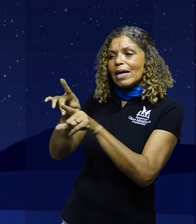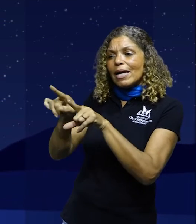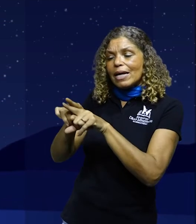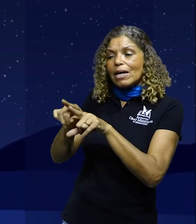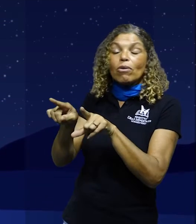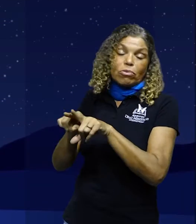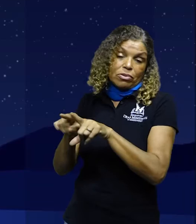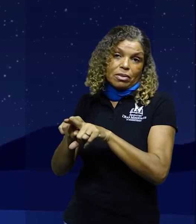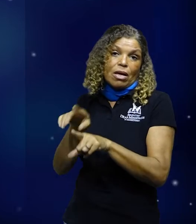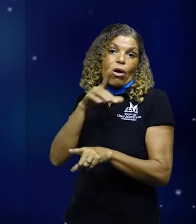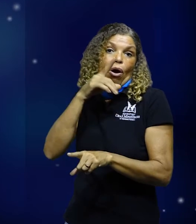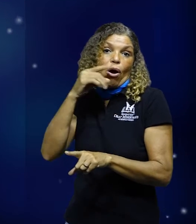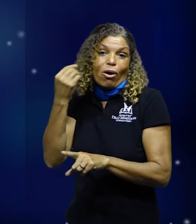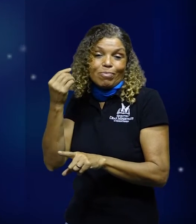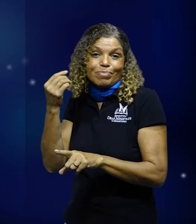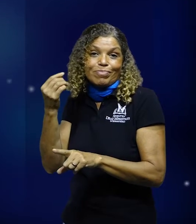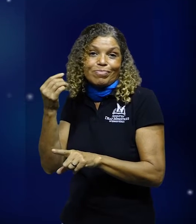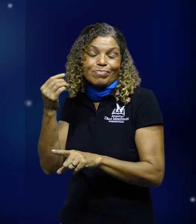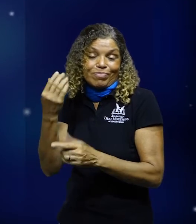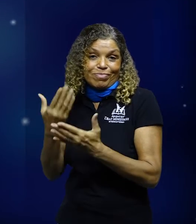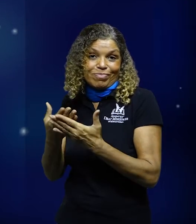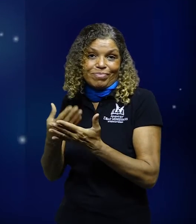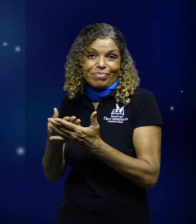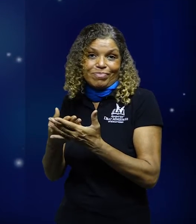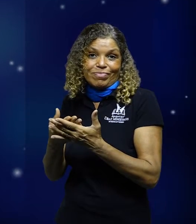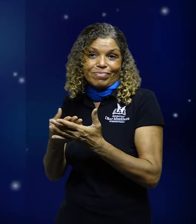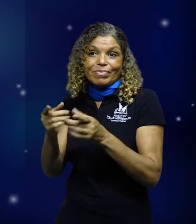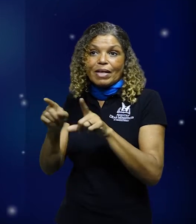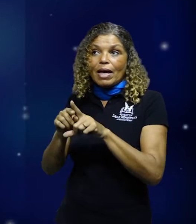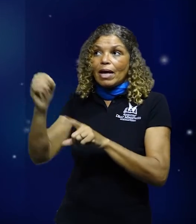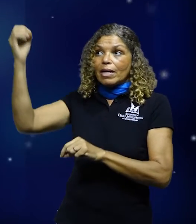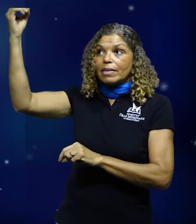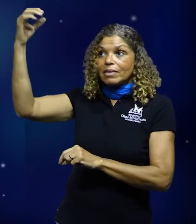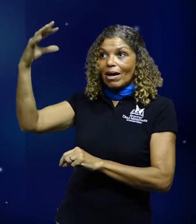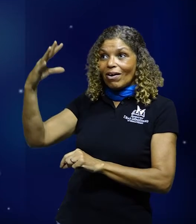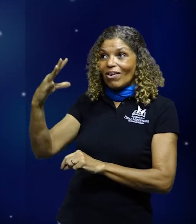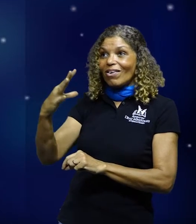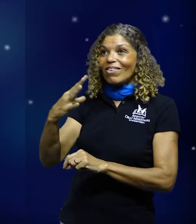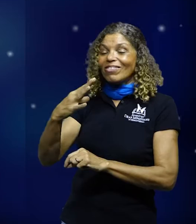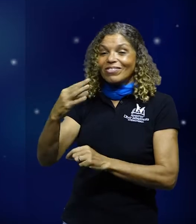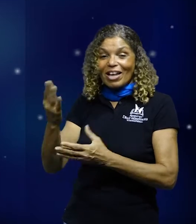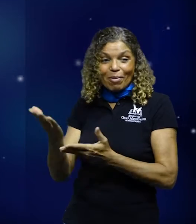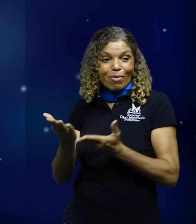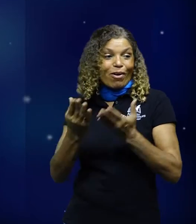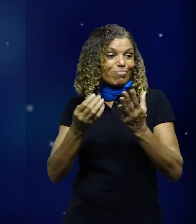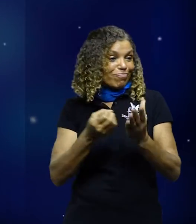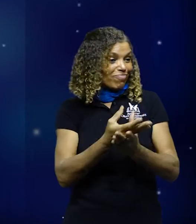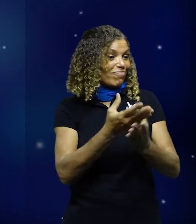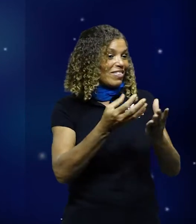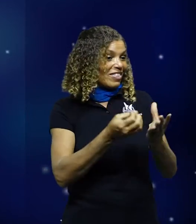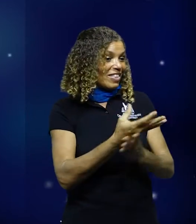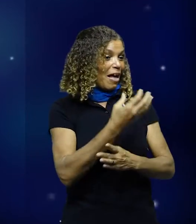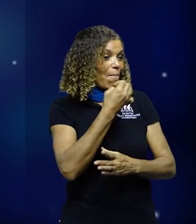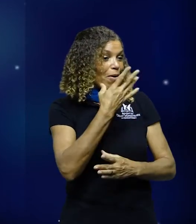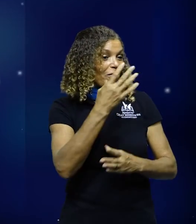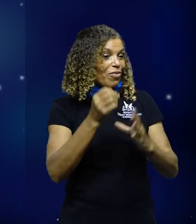son incarnation. C'est ainsi qu'il est annoncé par les anges qui portent l'évangile, la